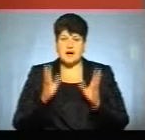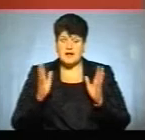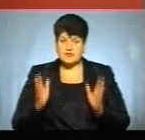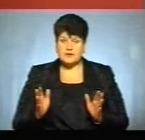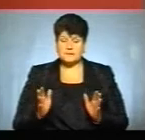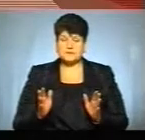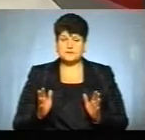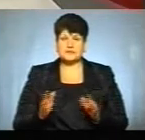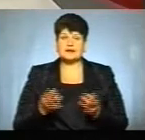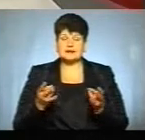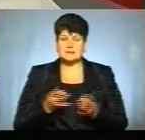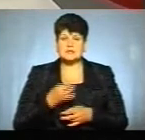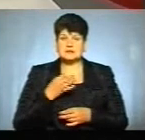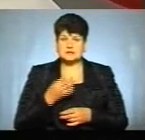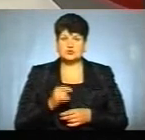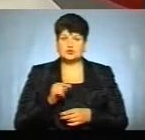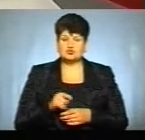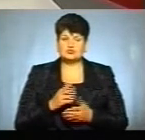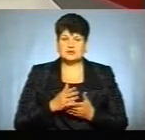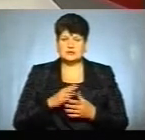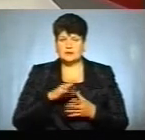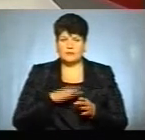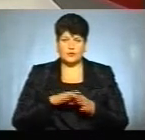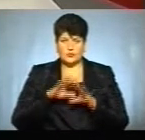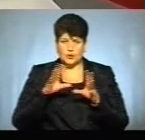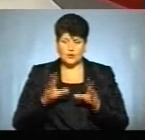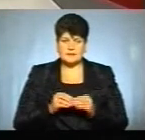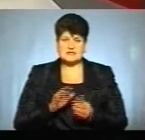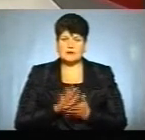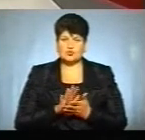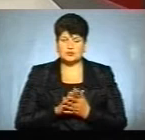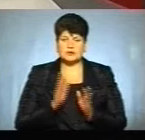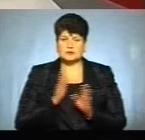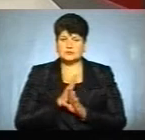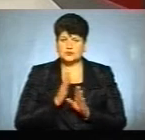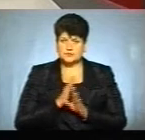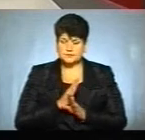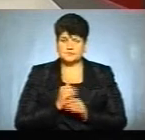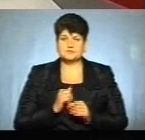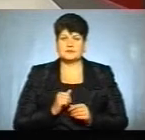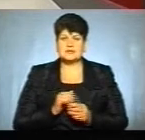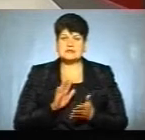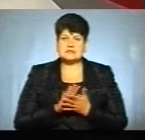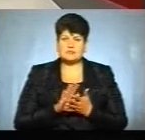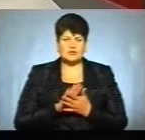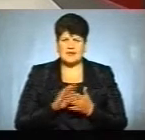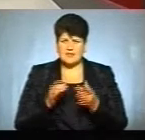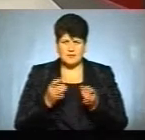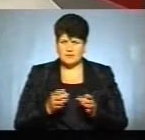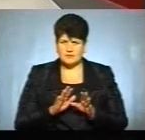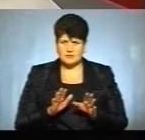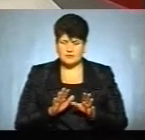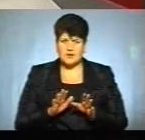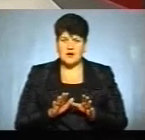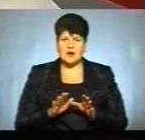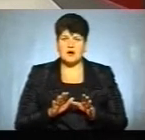то треба сказати, що тут є цілий комплекс. По-перше, що забруднення атмосферного повітря. І забруднення не простими речовинами, а